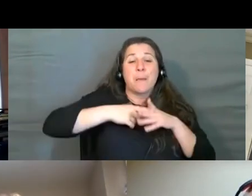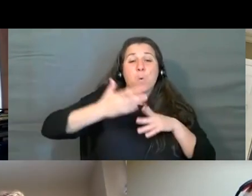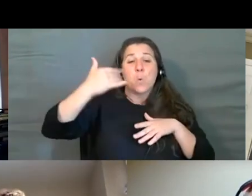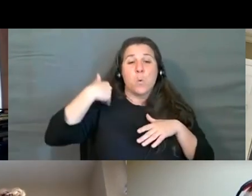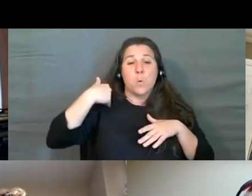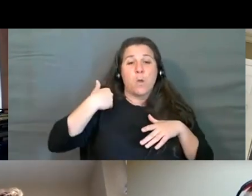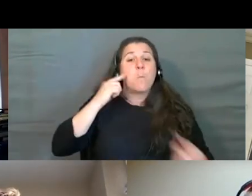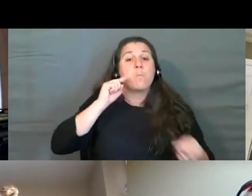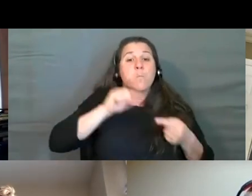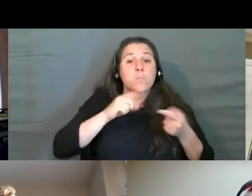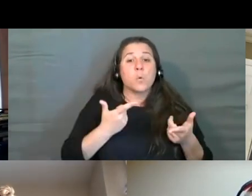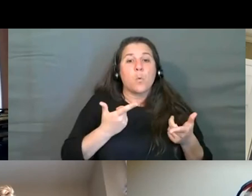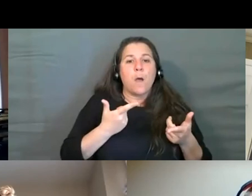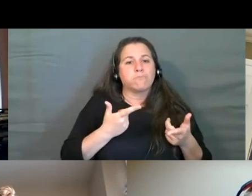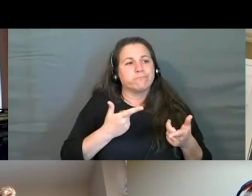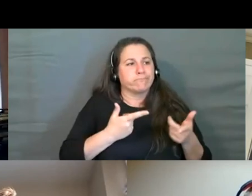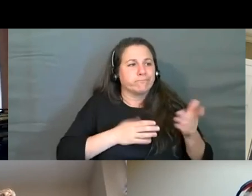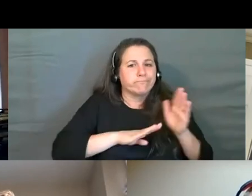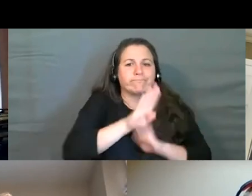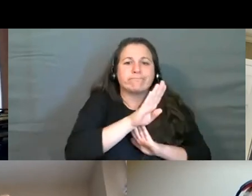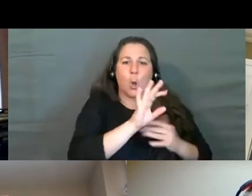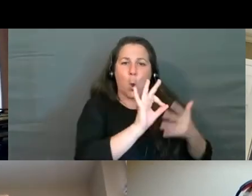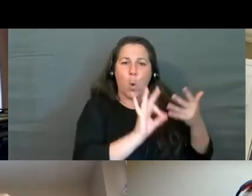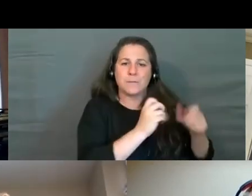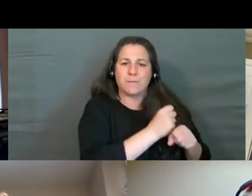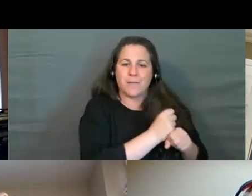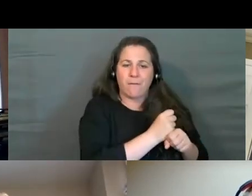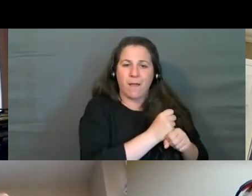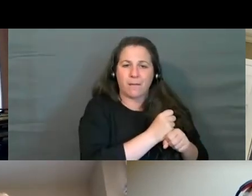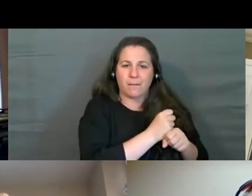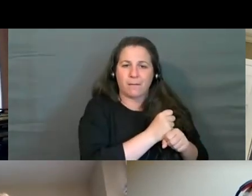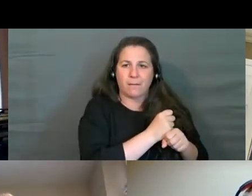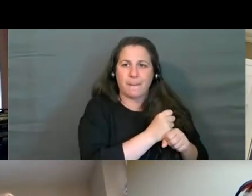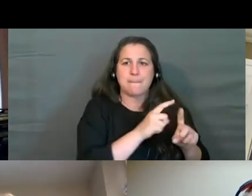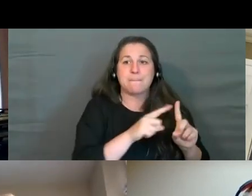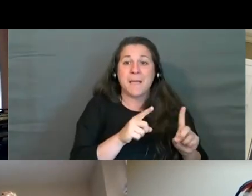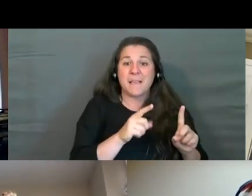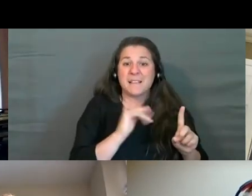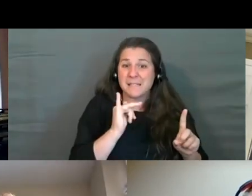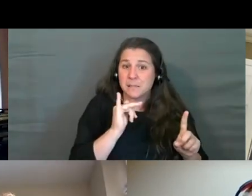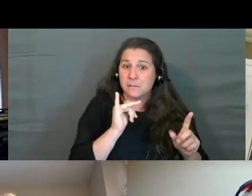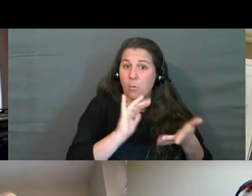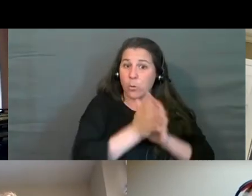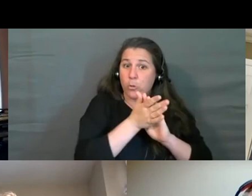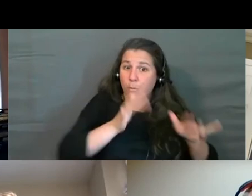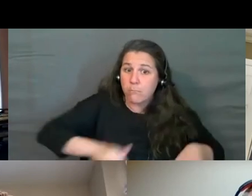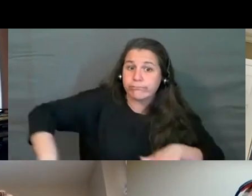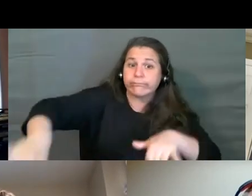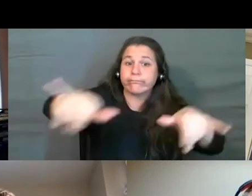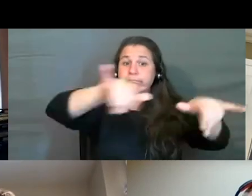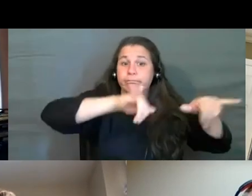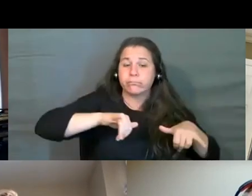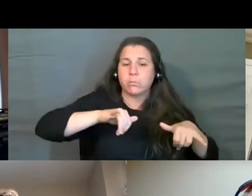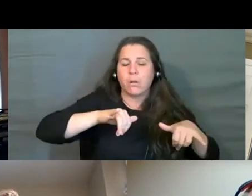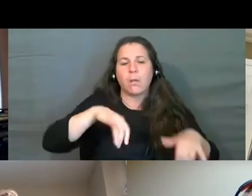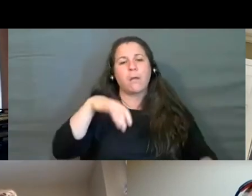améliorer la condition de travail de certaines personnes, mais si ça devient démocratique, si on démocratise tout ça, ça va